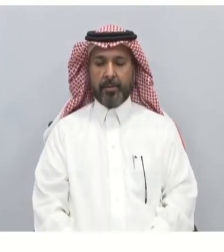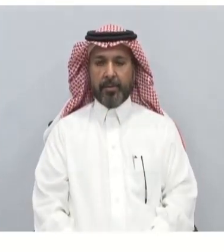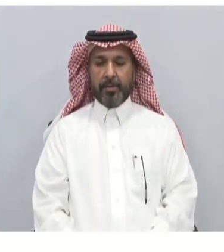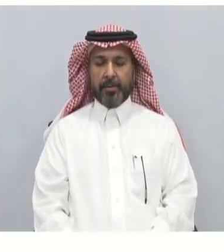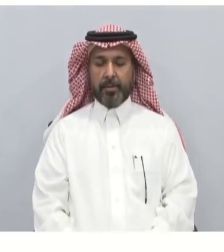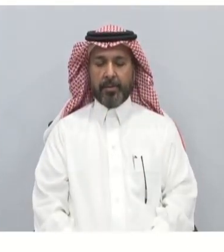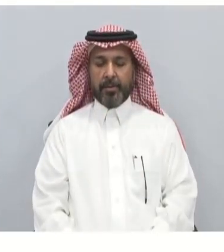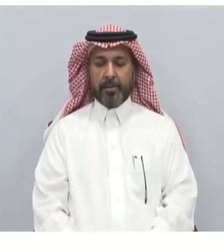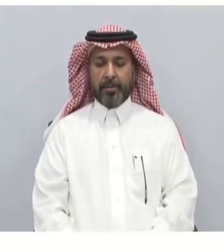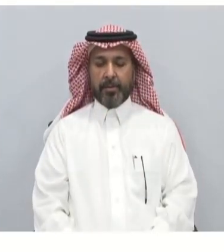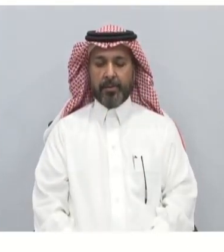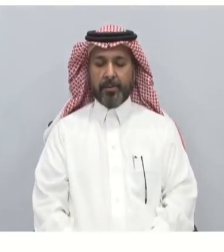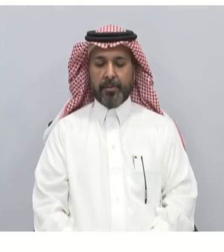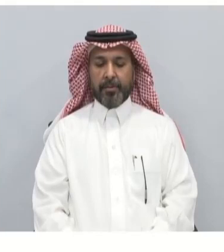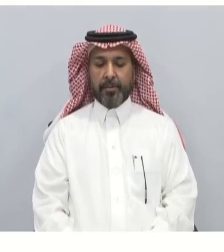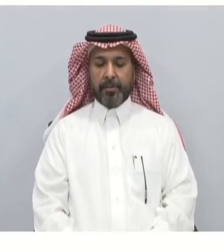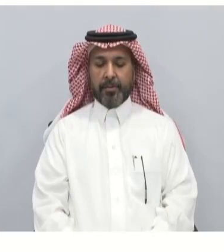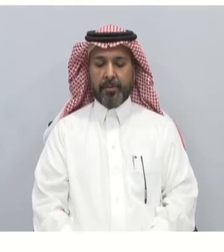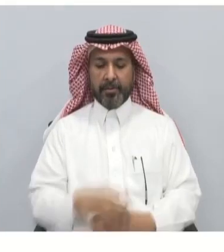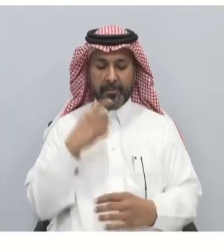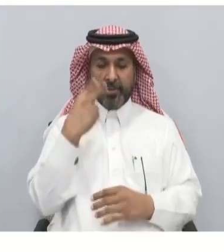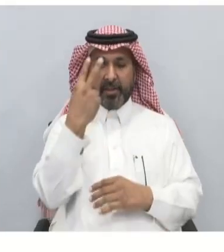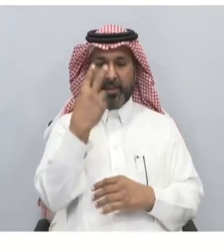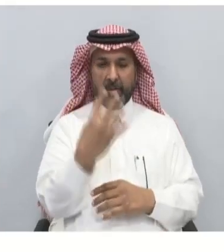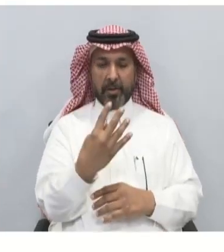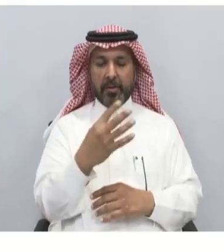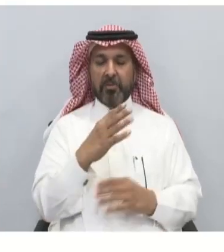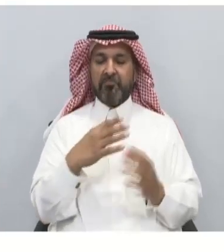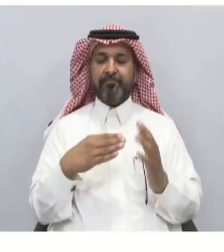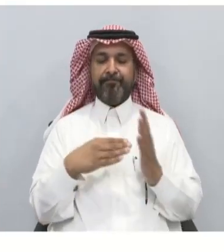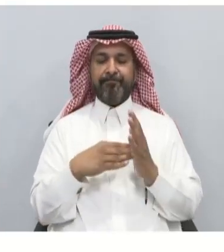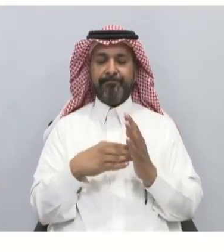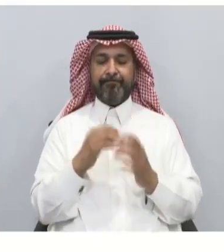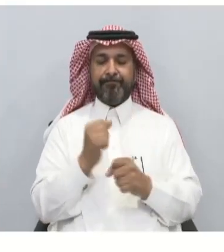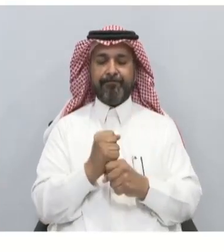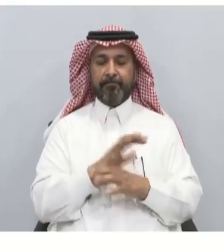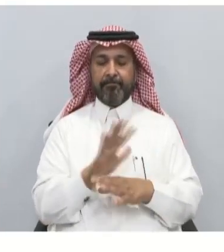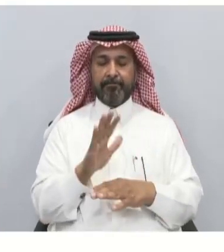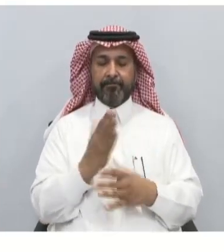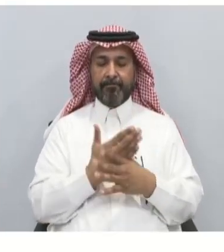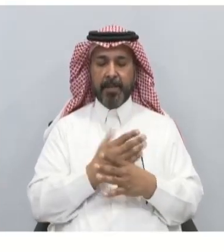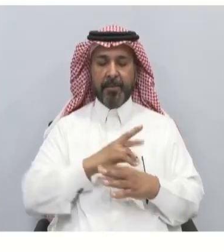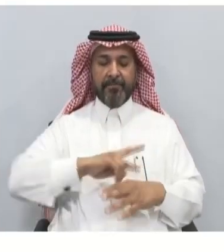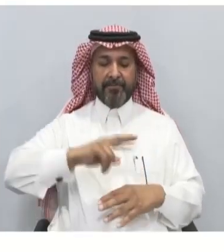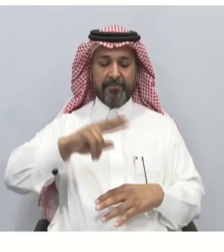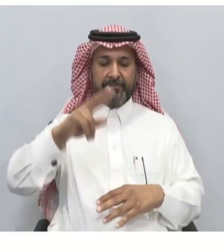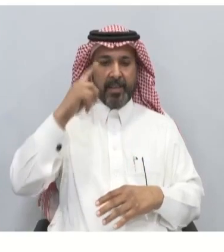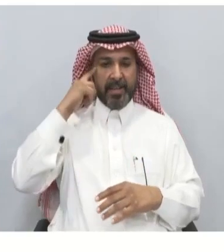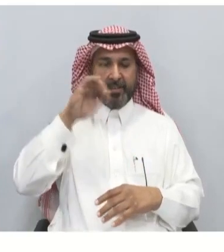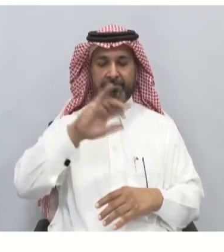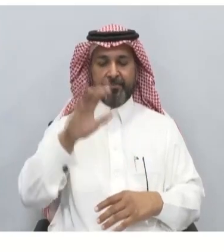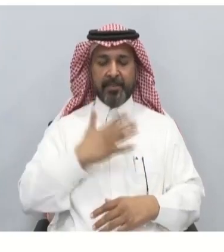كم؟ 4. إذن اختلف هنا الأساس. 16 ناقص 8 كم؟ 8، يعني 8 لما أجمع عليها 8